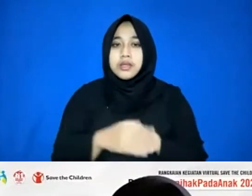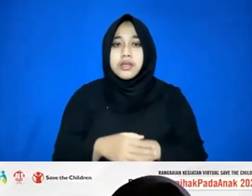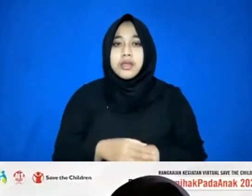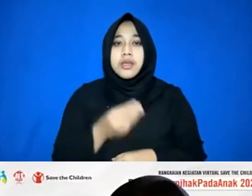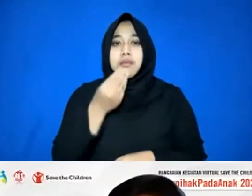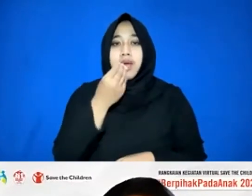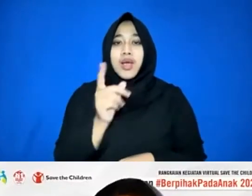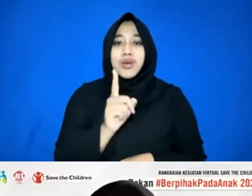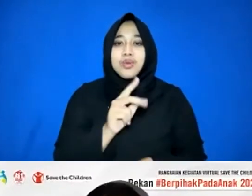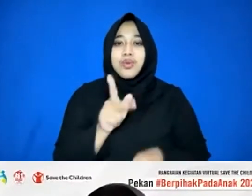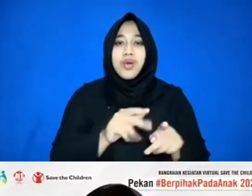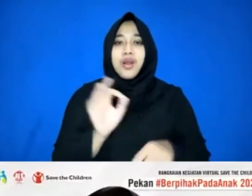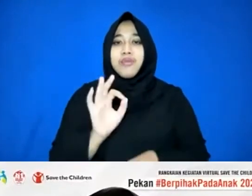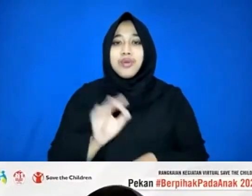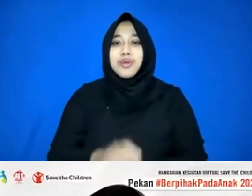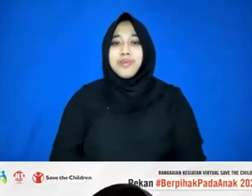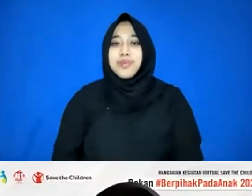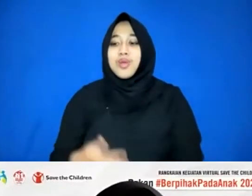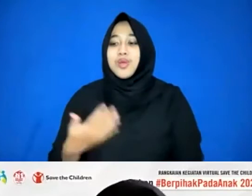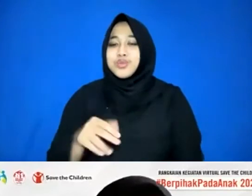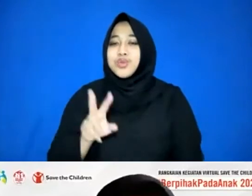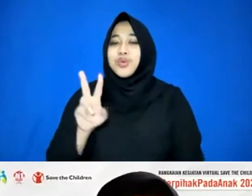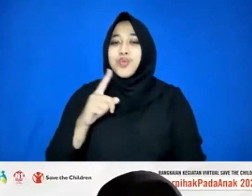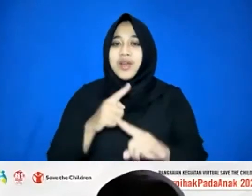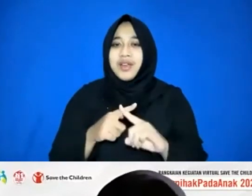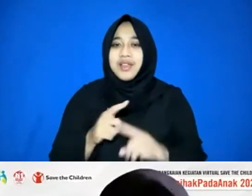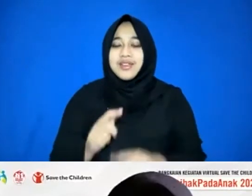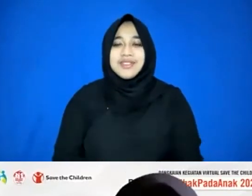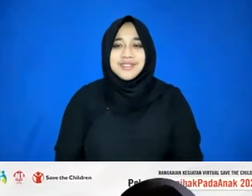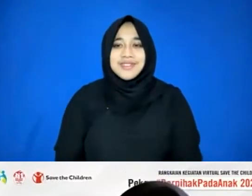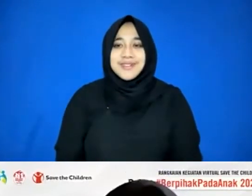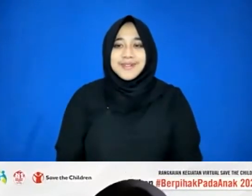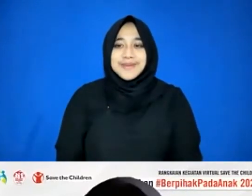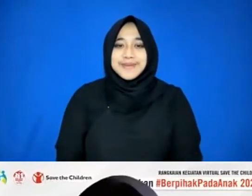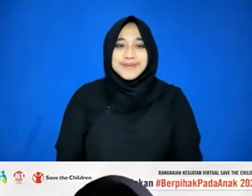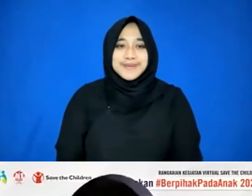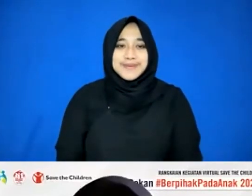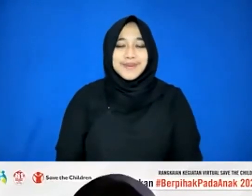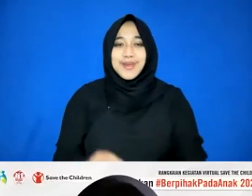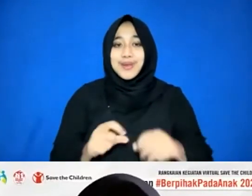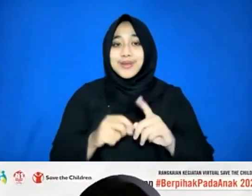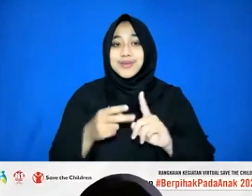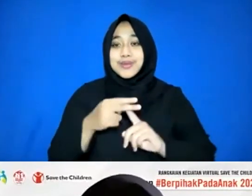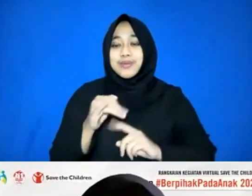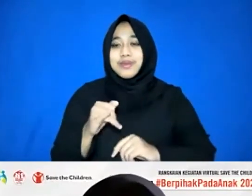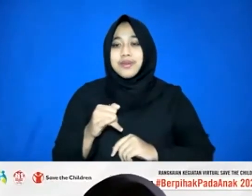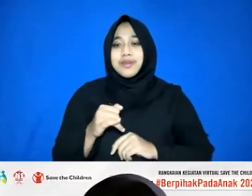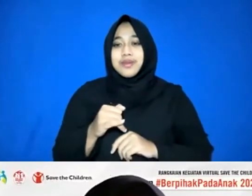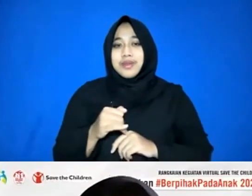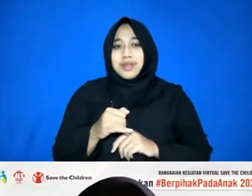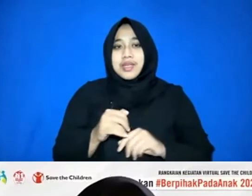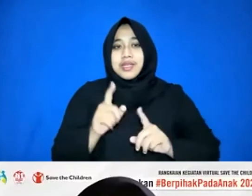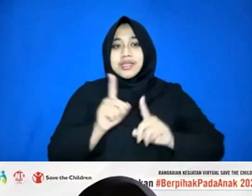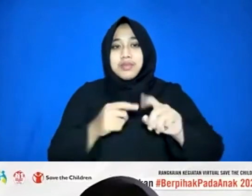belum. Udah Mas 2 kali. Ya, ya Mbak Sofi, 11 korban ya.